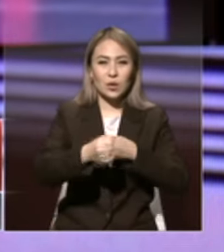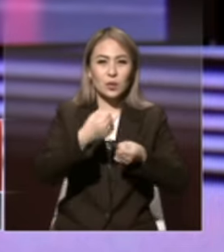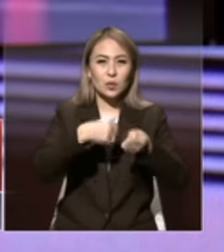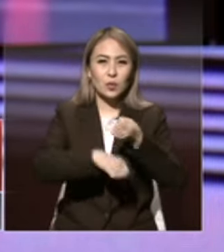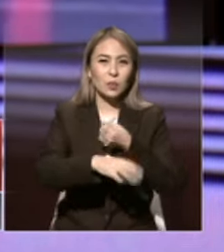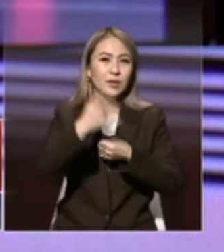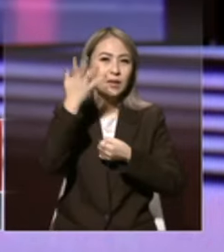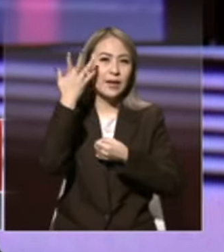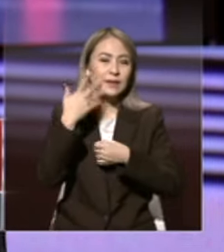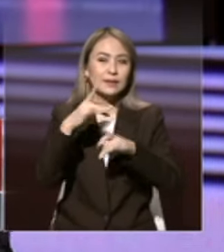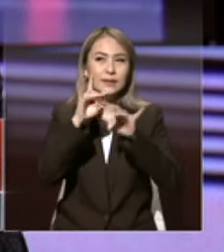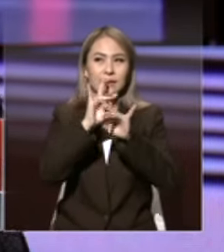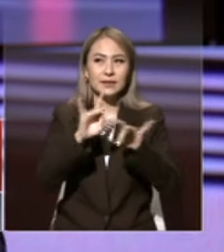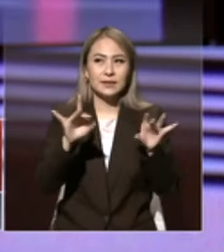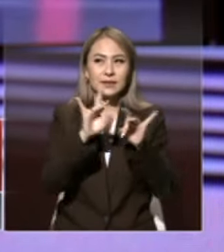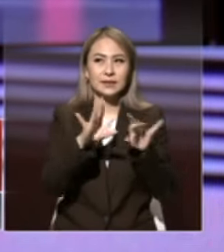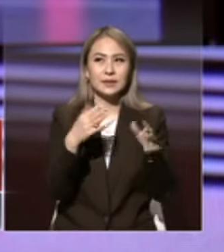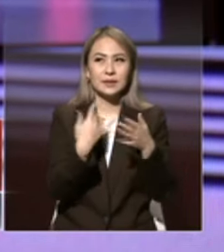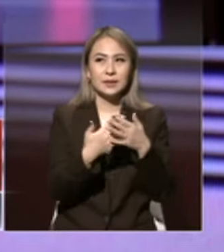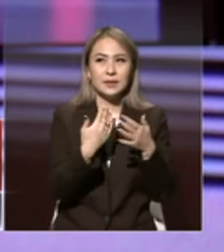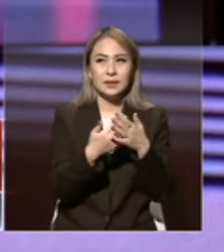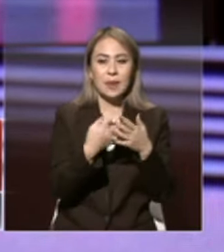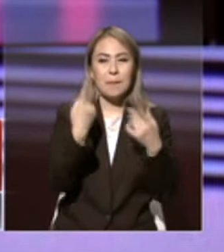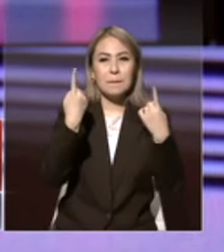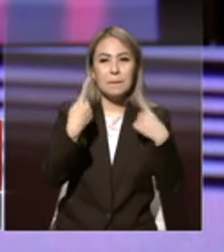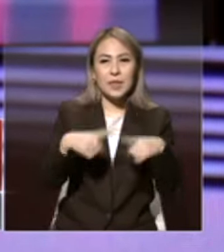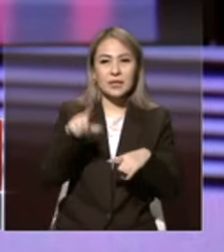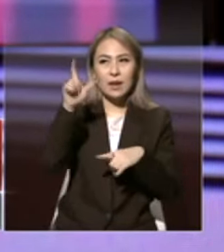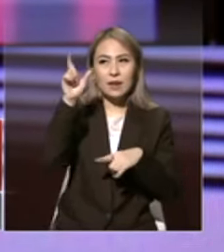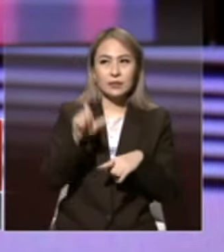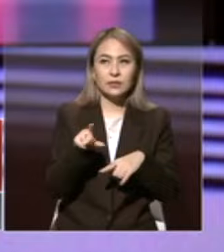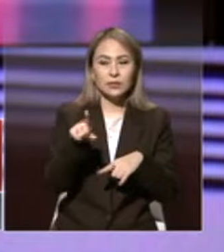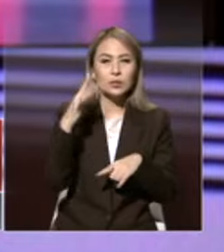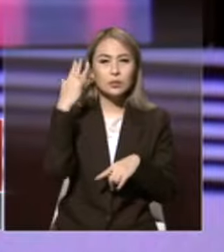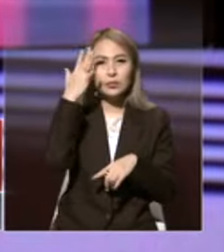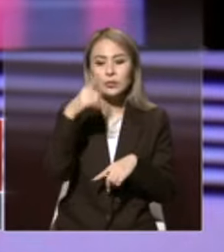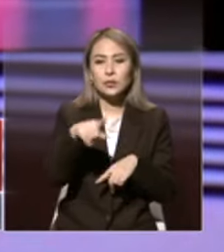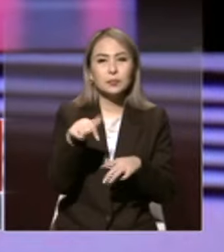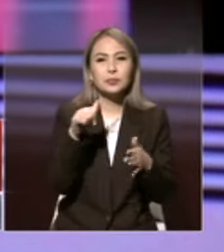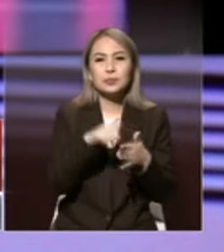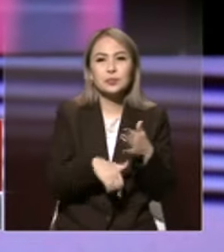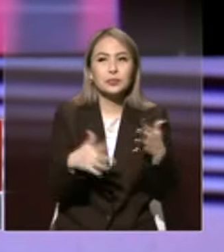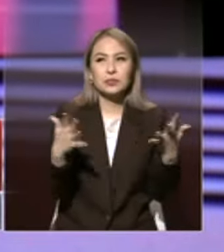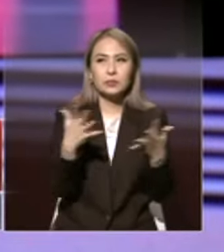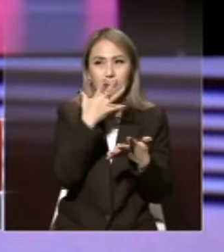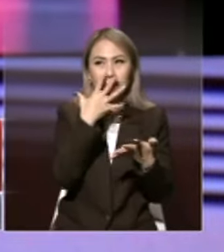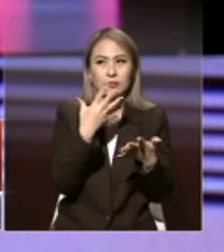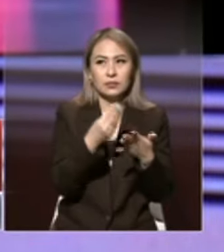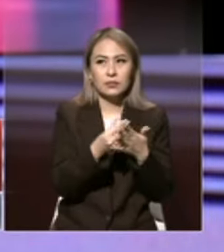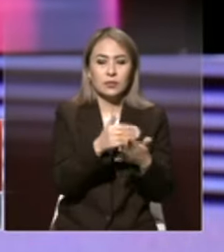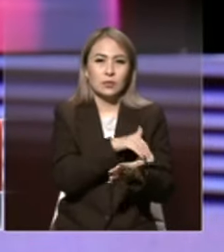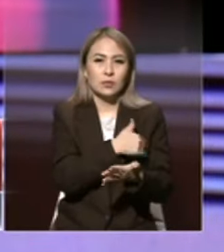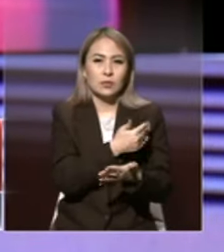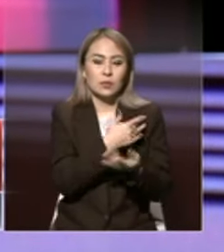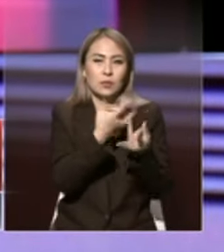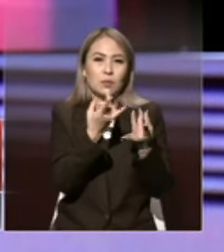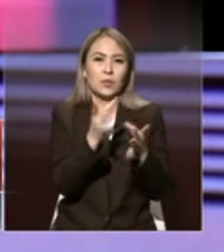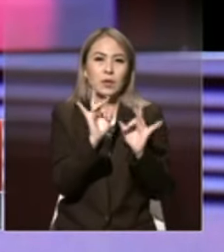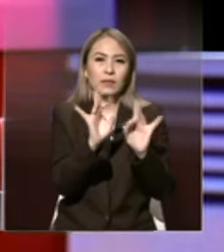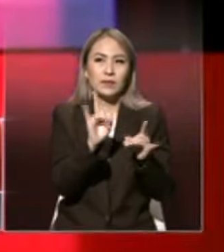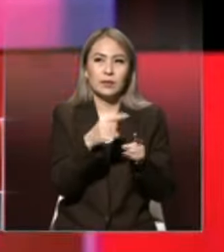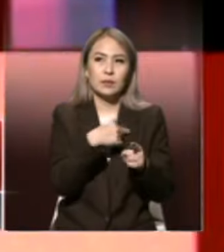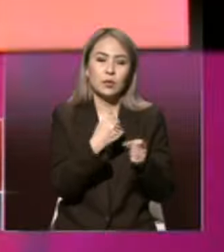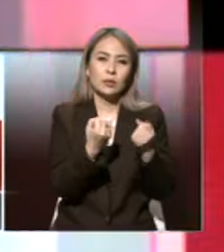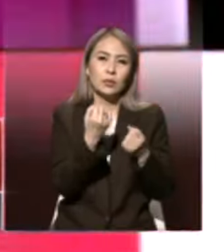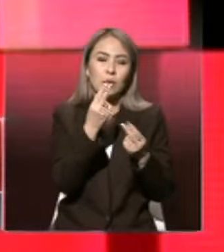кезде жаңа айтып кеткен сияқты, ол басқа адамға мақсаты қандай зорлық-зомбылықтың? Жай өзінің желаниясын айту емес қой, маған тамақ